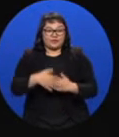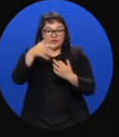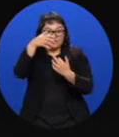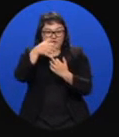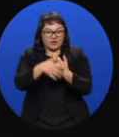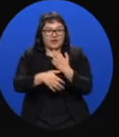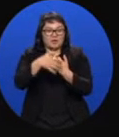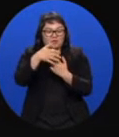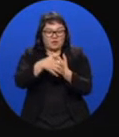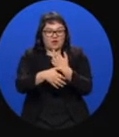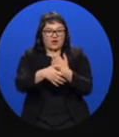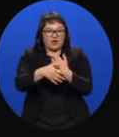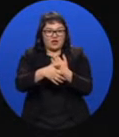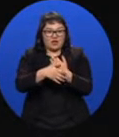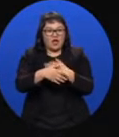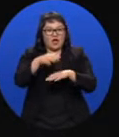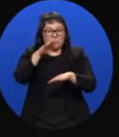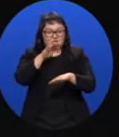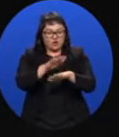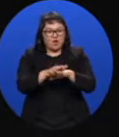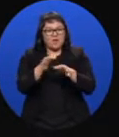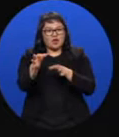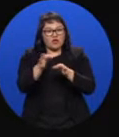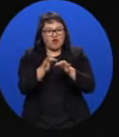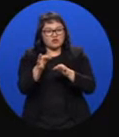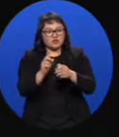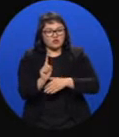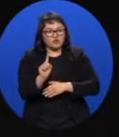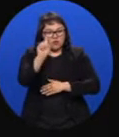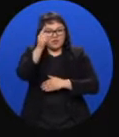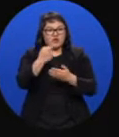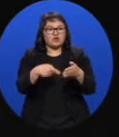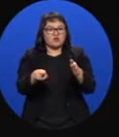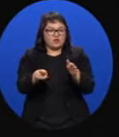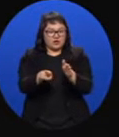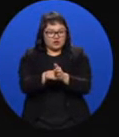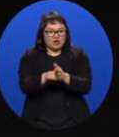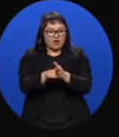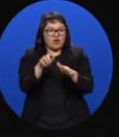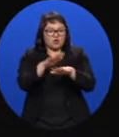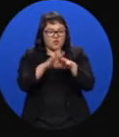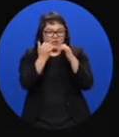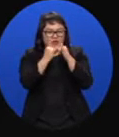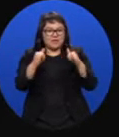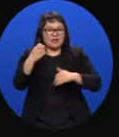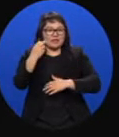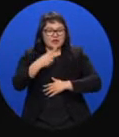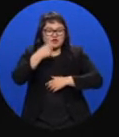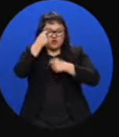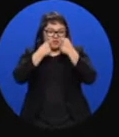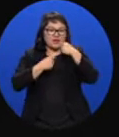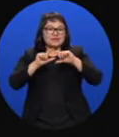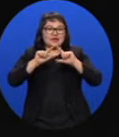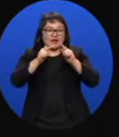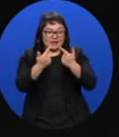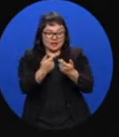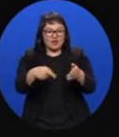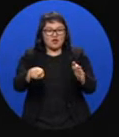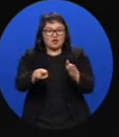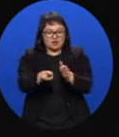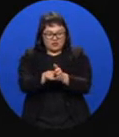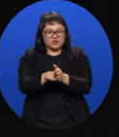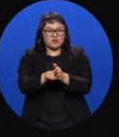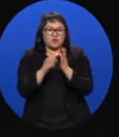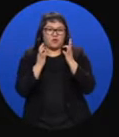서귀포의 농업의 경쟁력을 높여서 농민들께서 다시는 눈물을 흘리지 않게끔 하려고